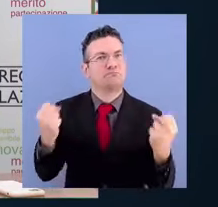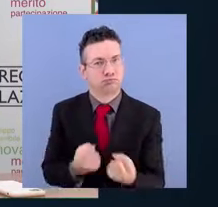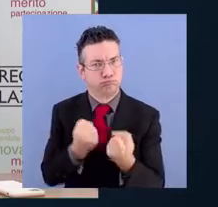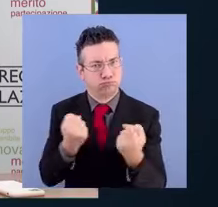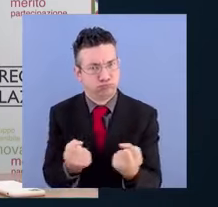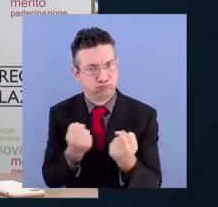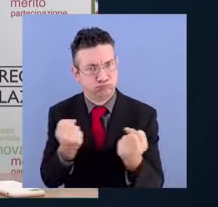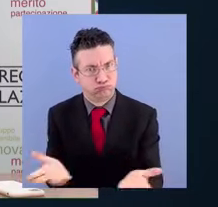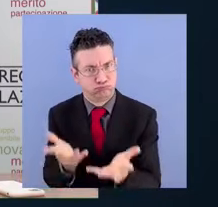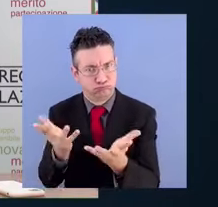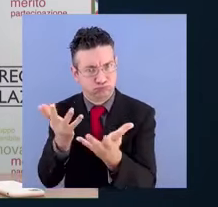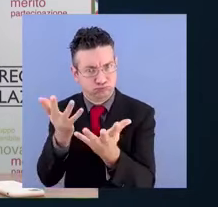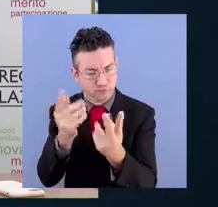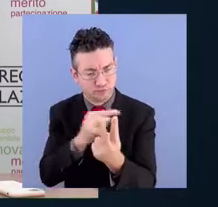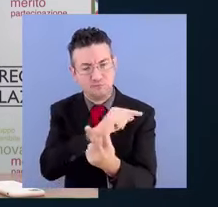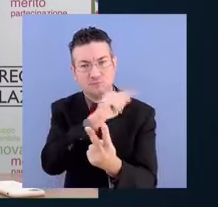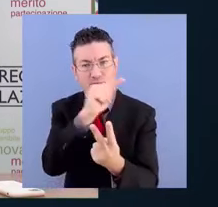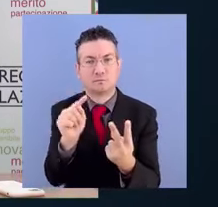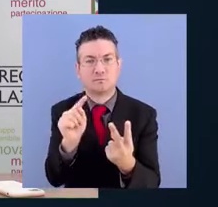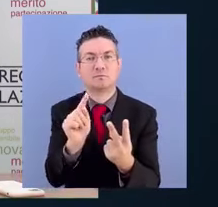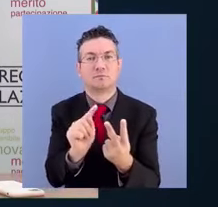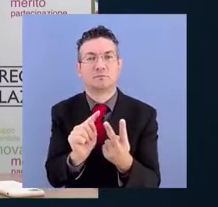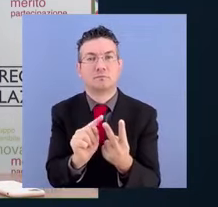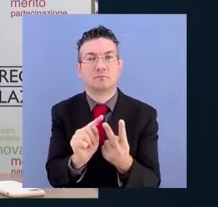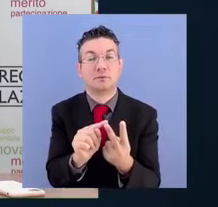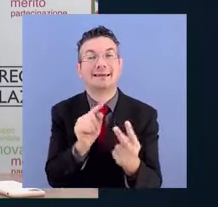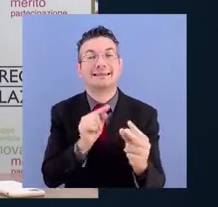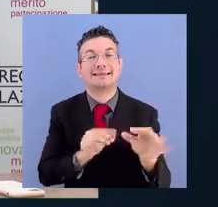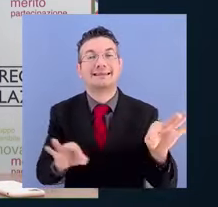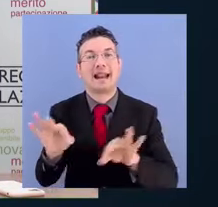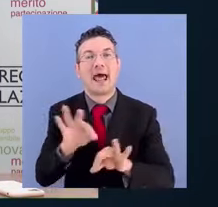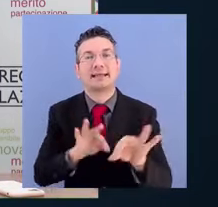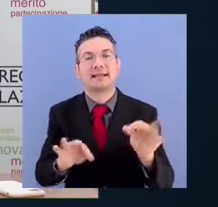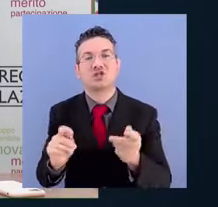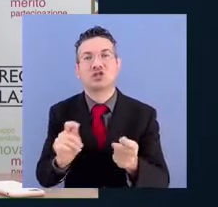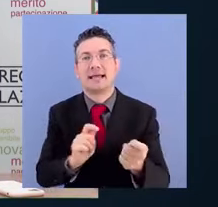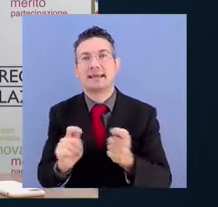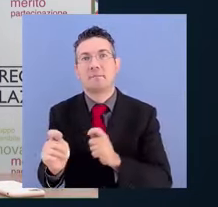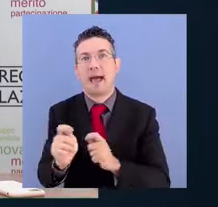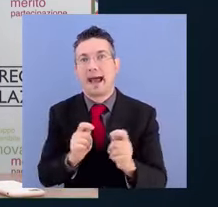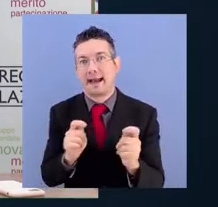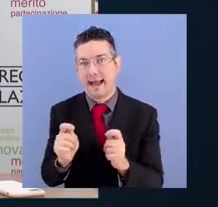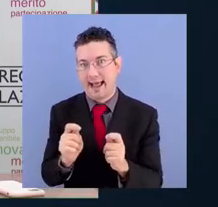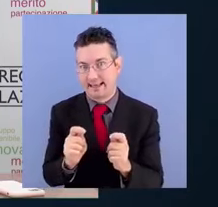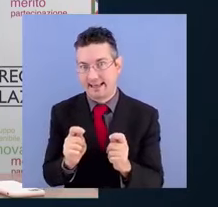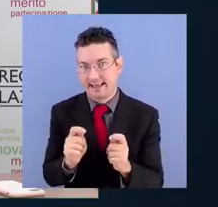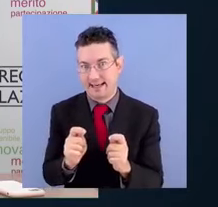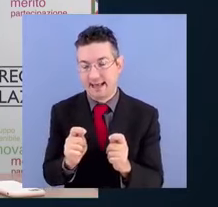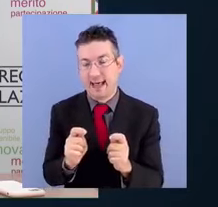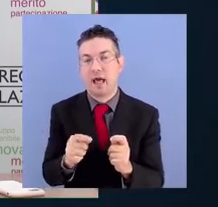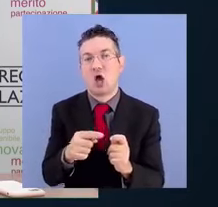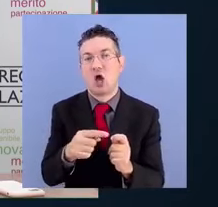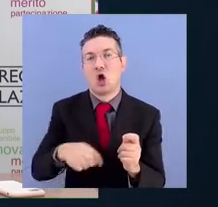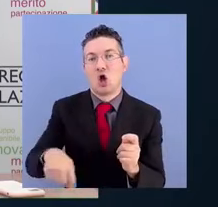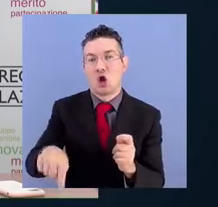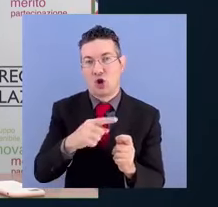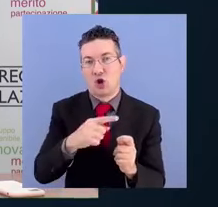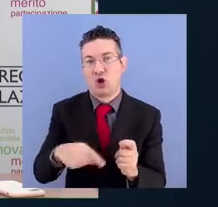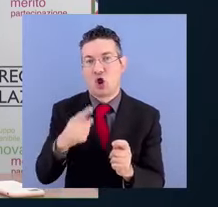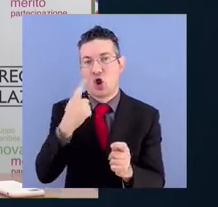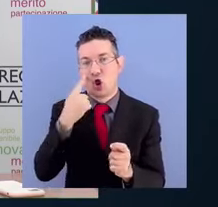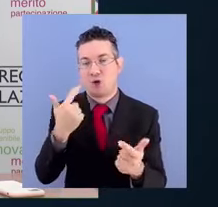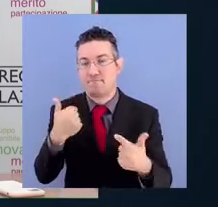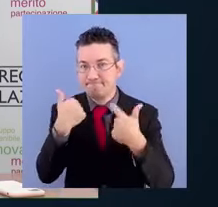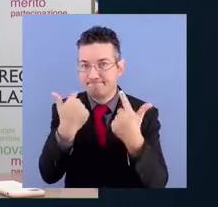l'altra è quella della di una strategia di marketing che abbiamo messo in campo per rilanciare il